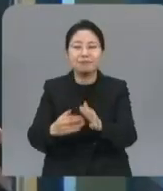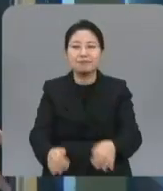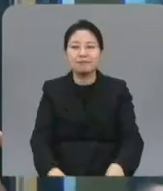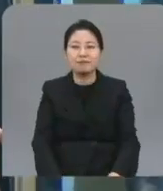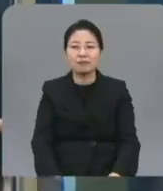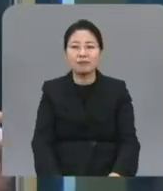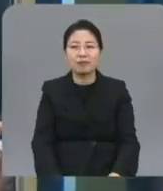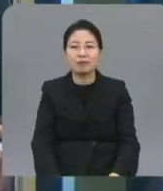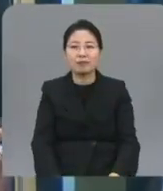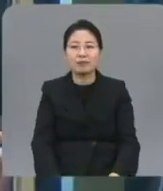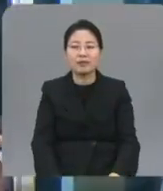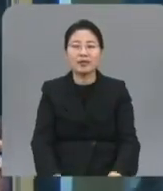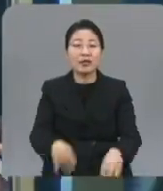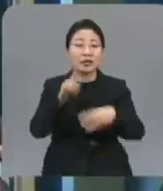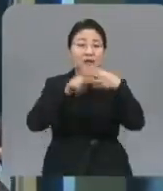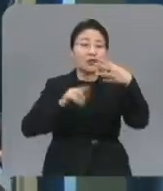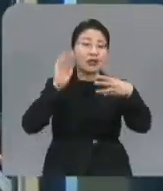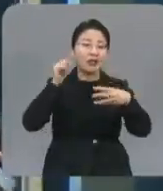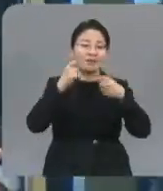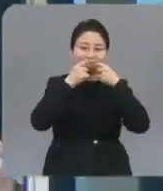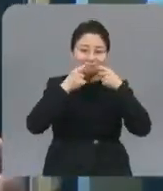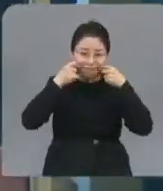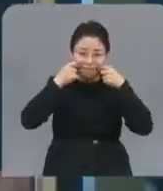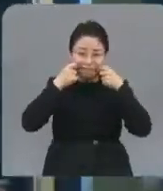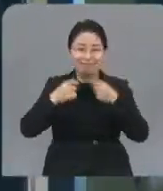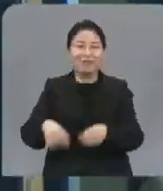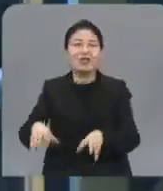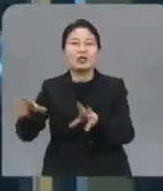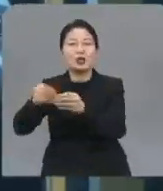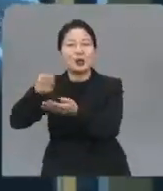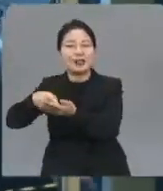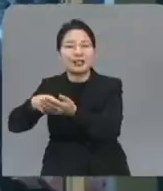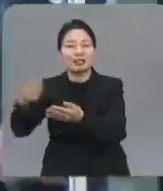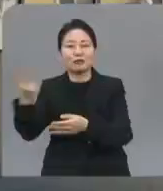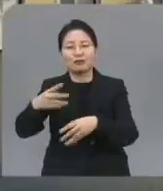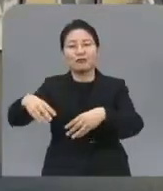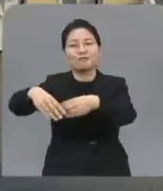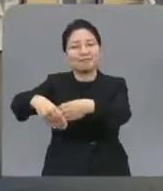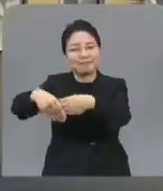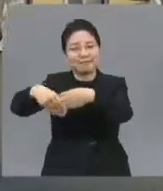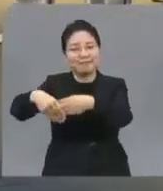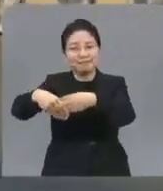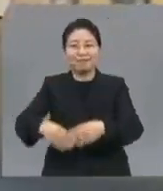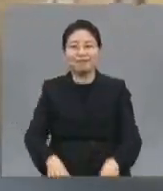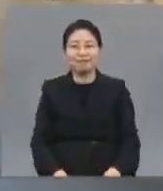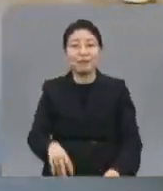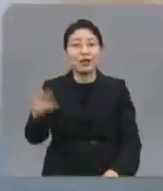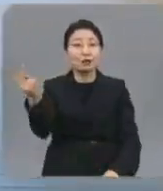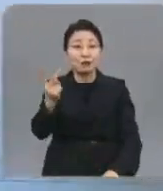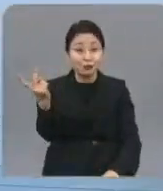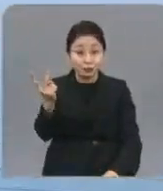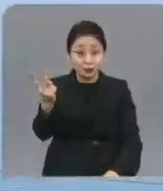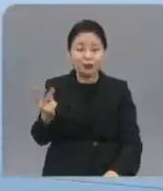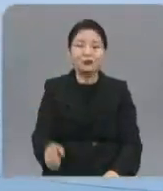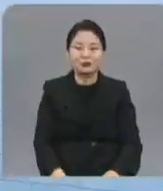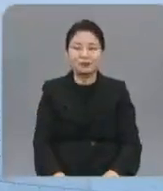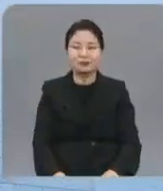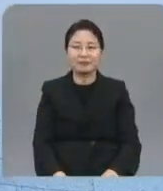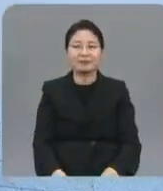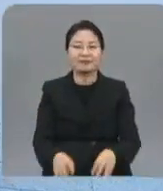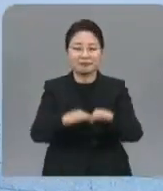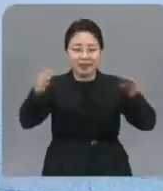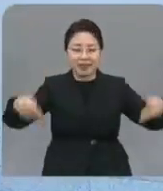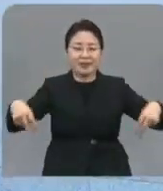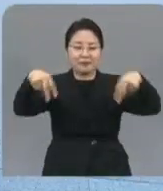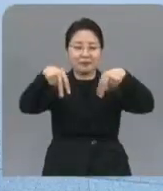韩国总统尹锡悦和日本首相岸田文雄16日在日本东京举行首脑会谈。韩日首